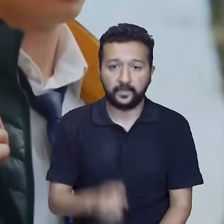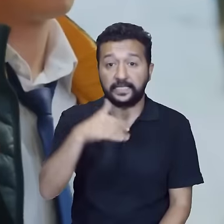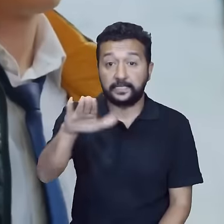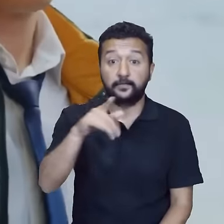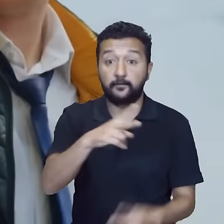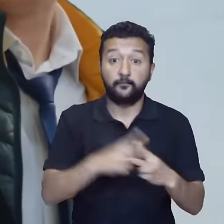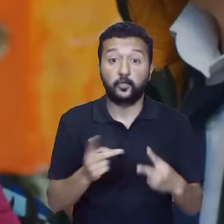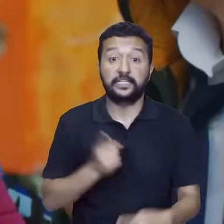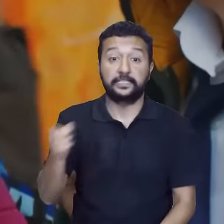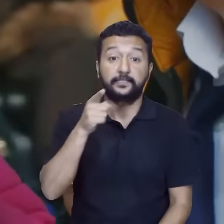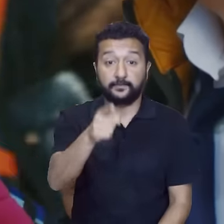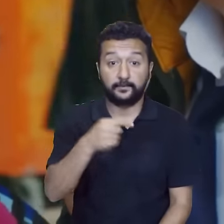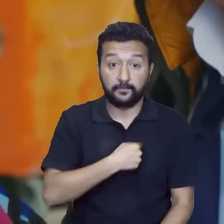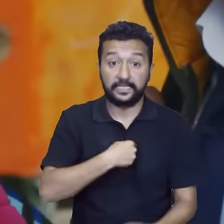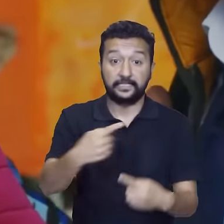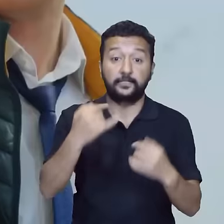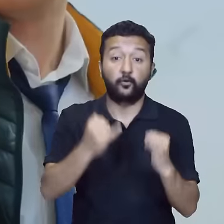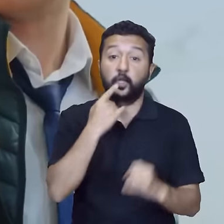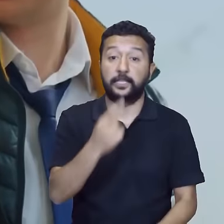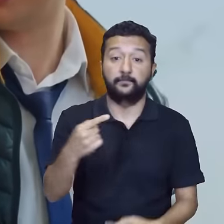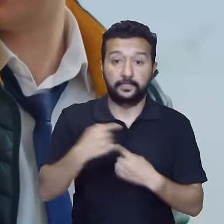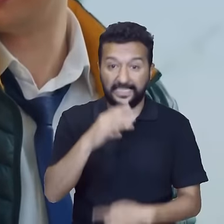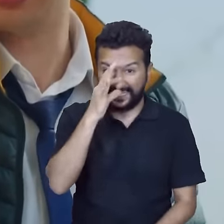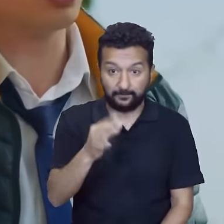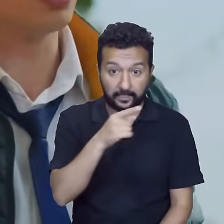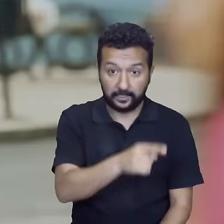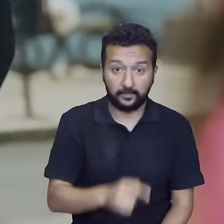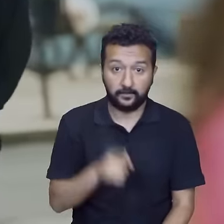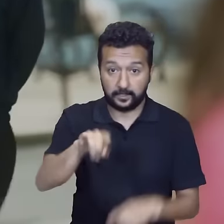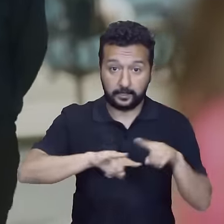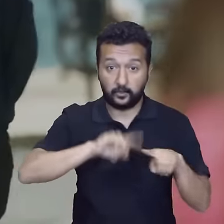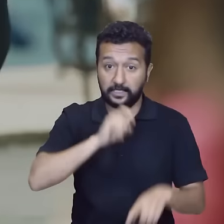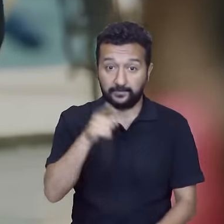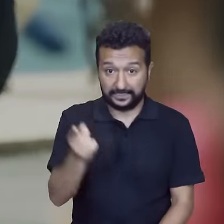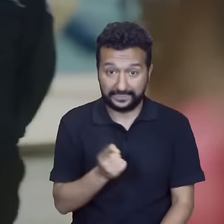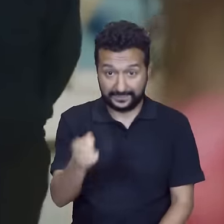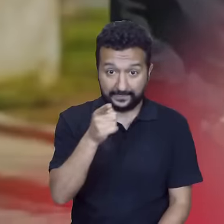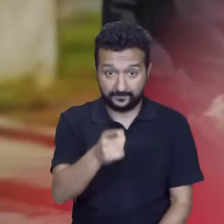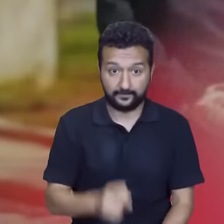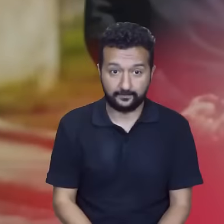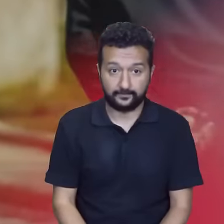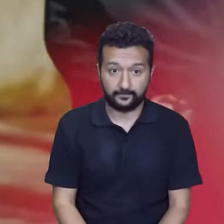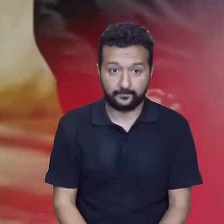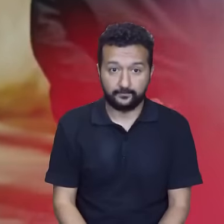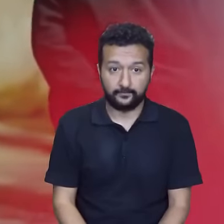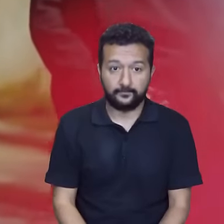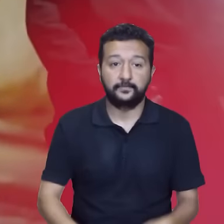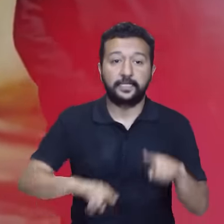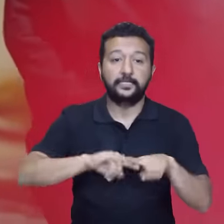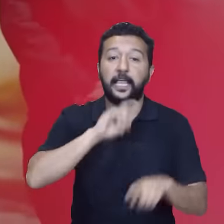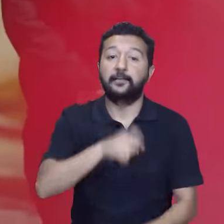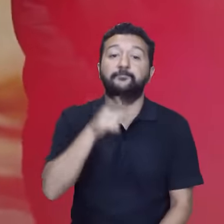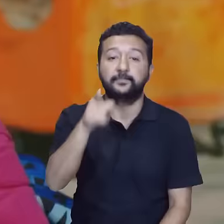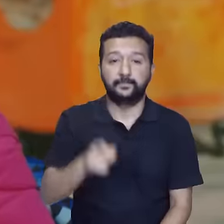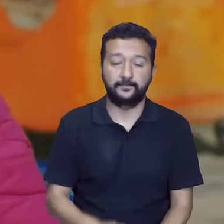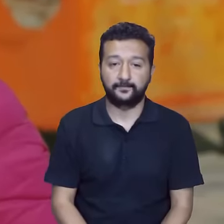Git yoksa polise şikayet ederim seni. Beni taciz ediyor derim. Kime? Hulusi amcaya mı şikayet edeceksin? Hulusi